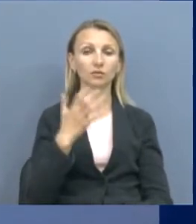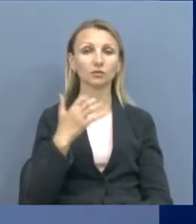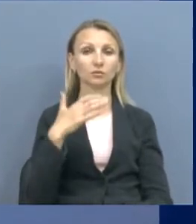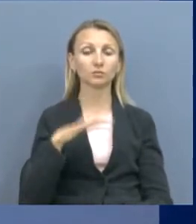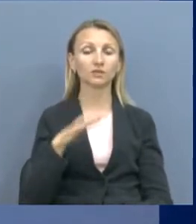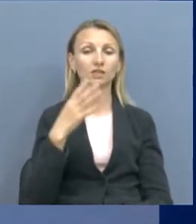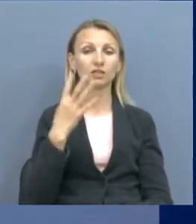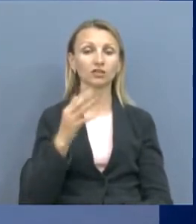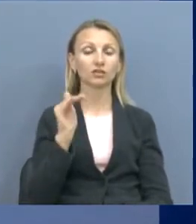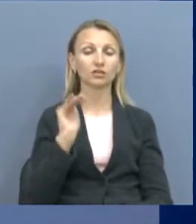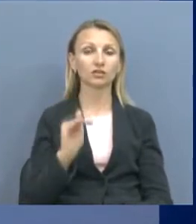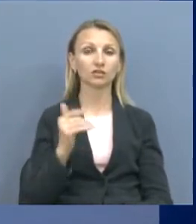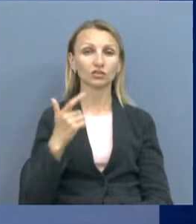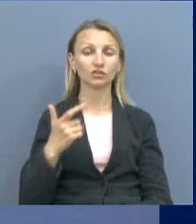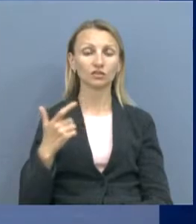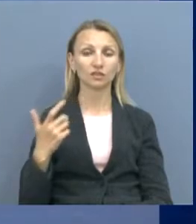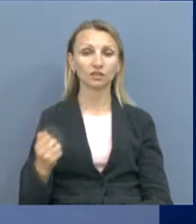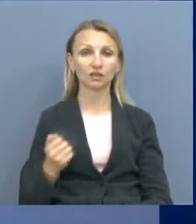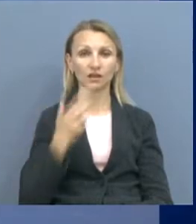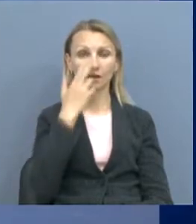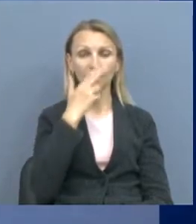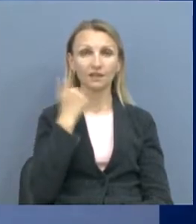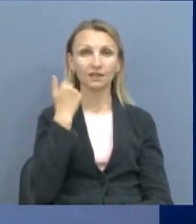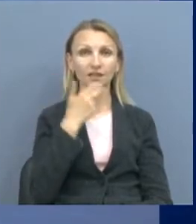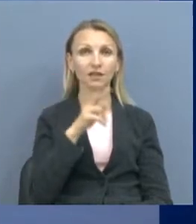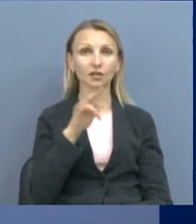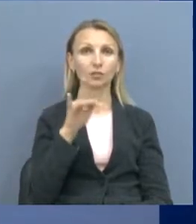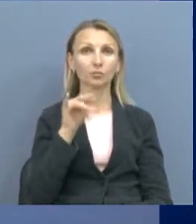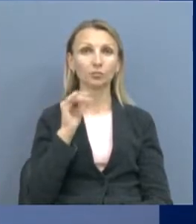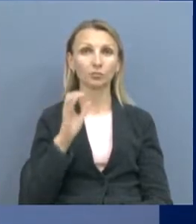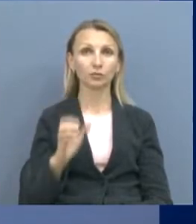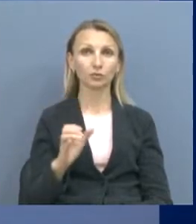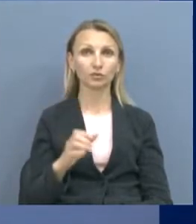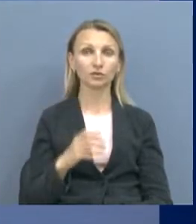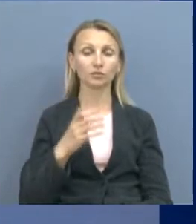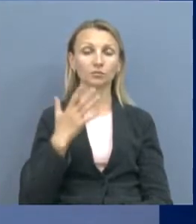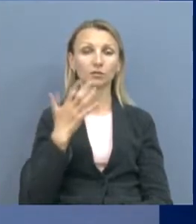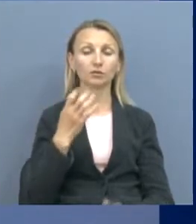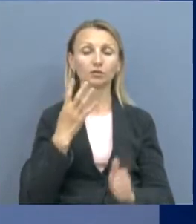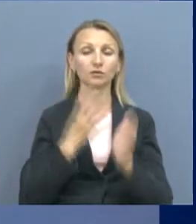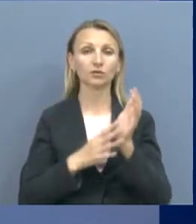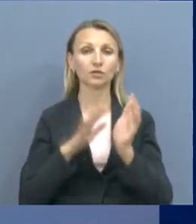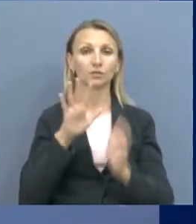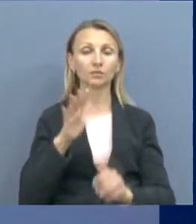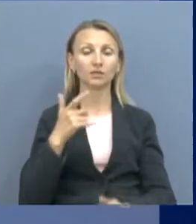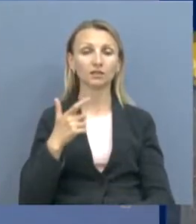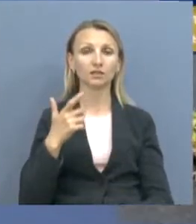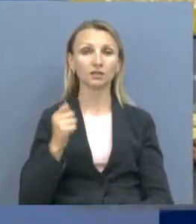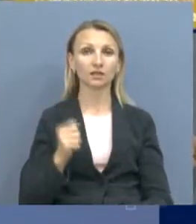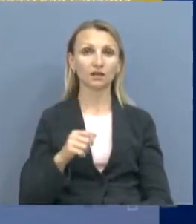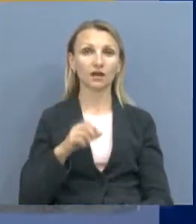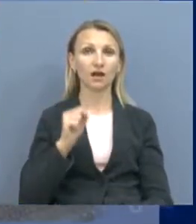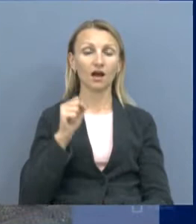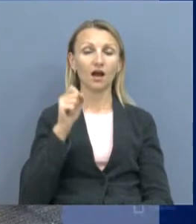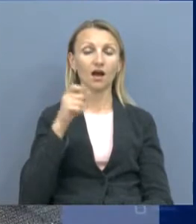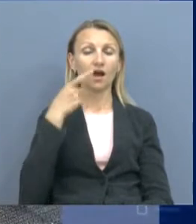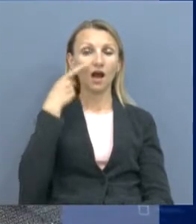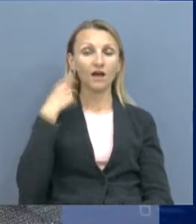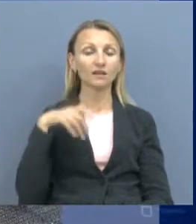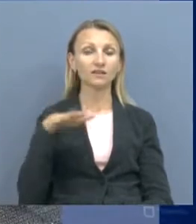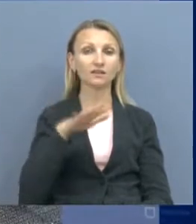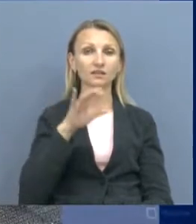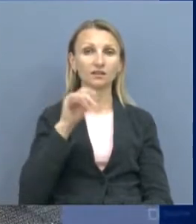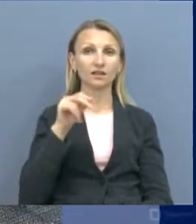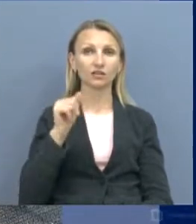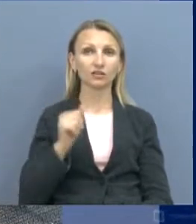554 тысячи гектаров, итальянского пруса на 295 тысячах гектарах, азиатской саранчи на